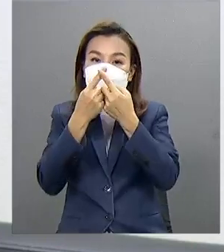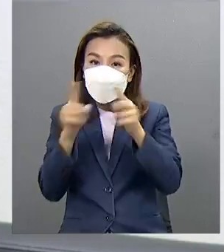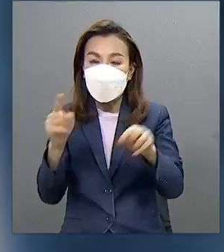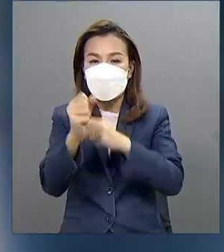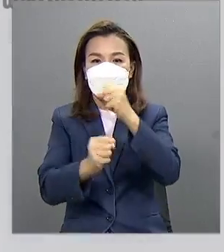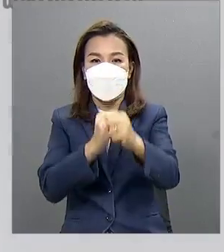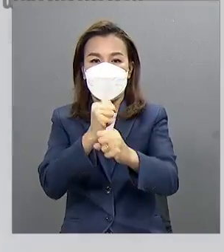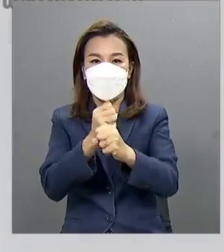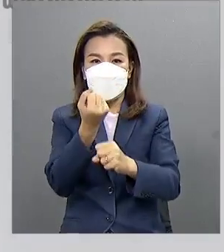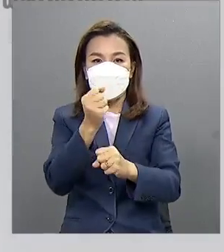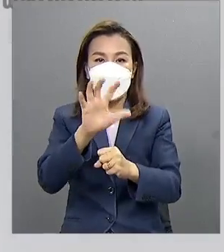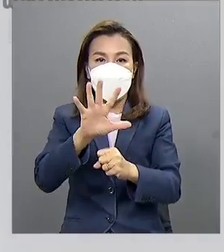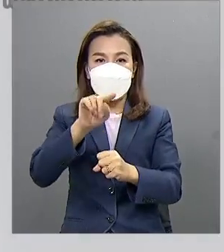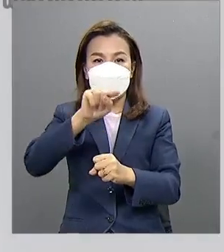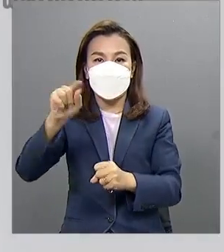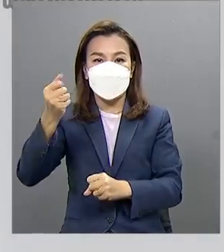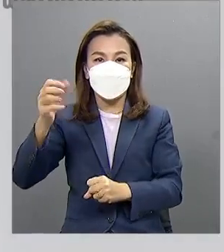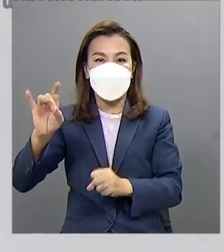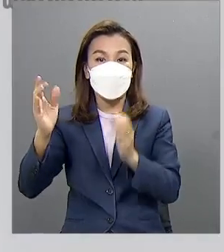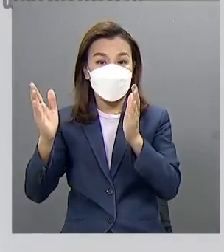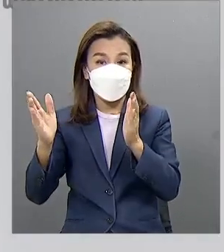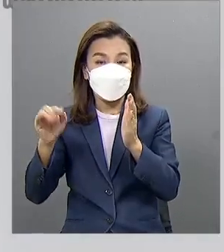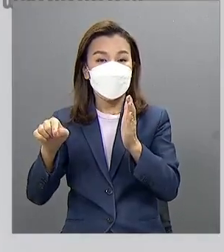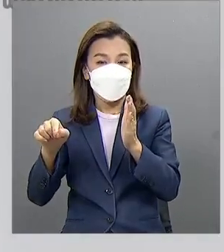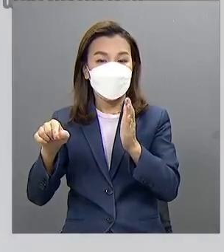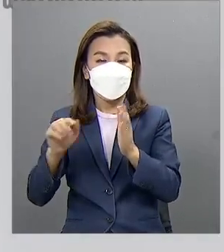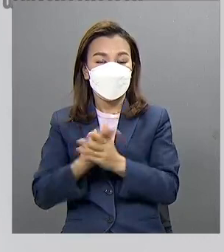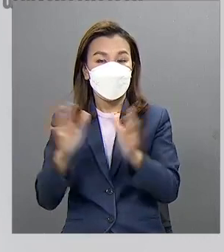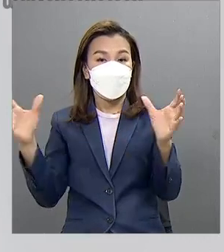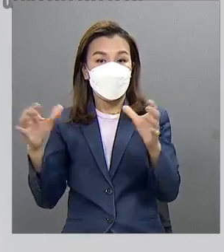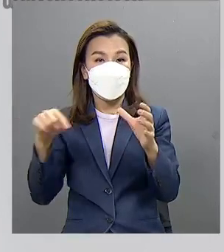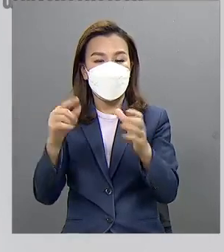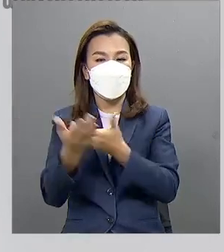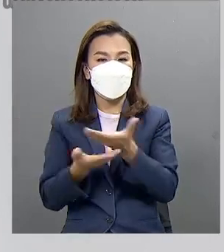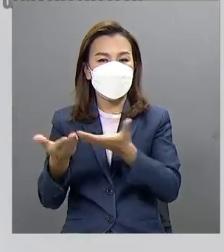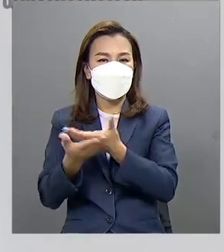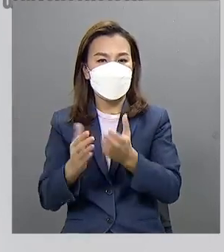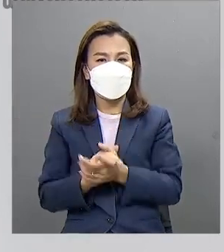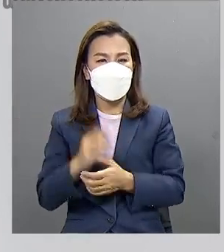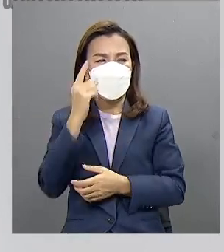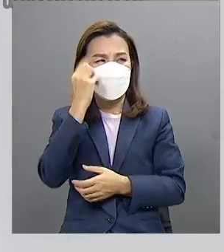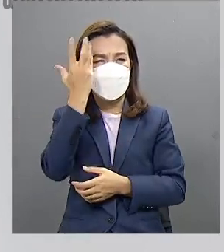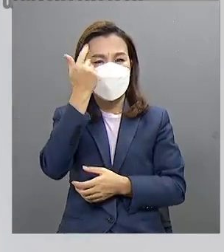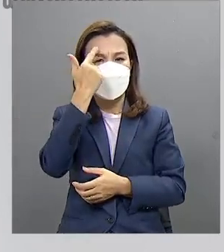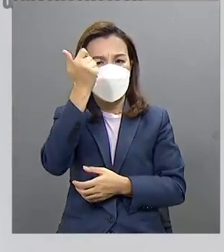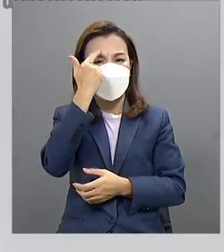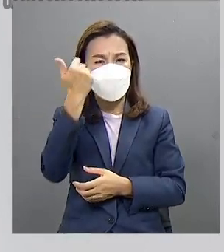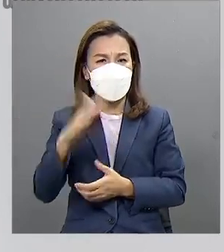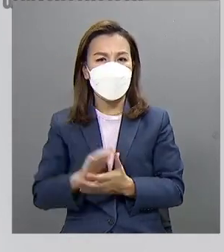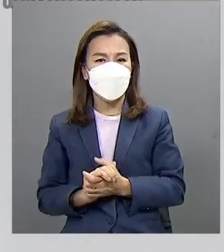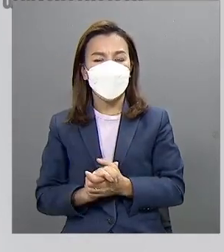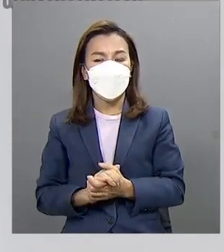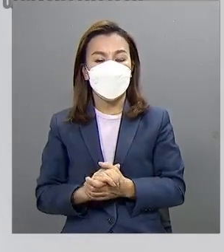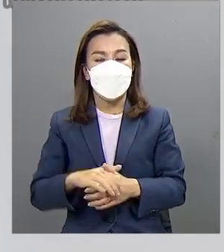ง18นะอันนี้เนี่ยนะครับก็พิจารณาได้ศาลเนี่ยนะครับอาจจะใช้วิธีการแบบเมื่อกี้เรียกเด็กมาตักเตือนพ่อ